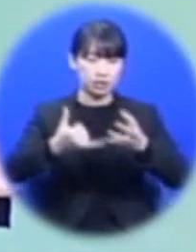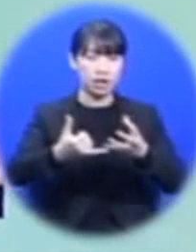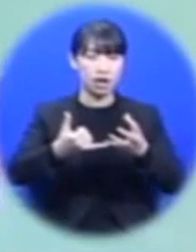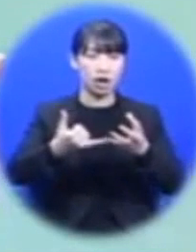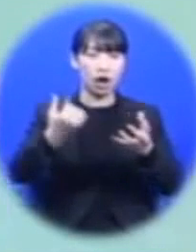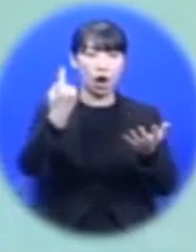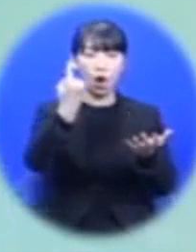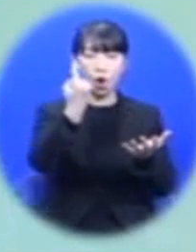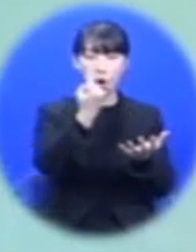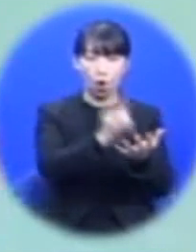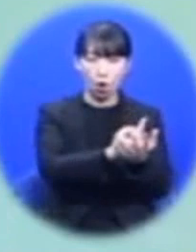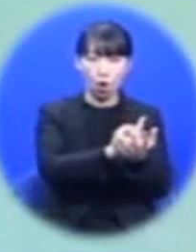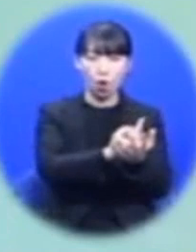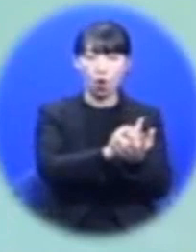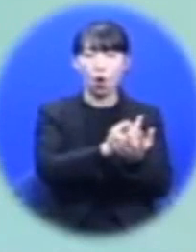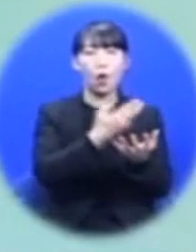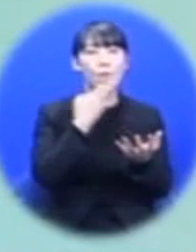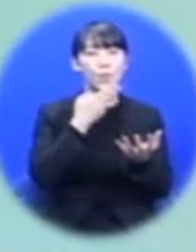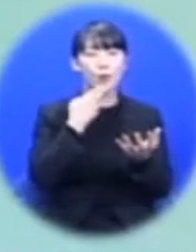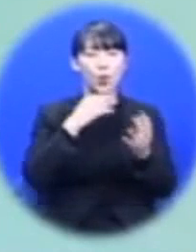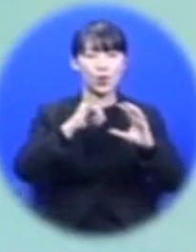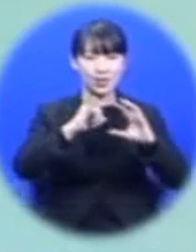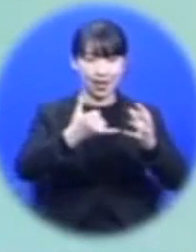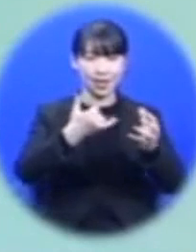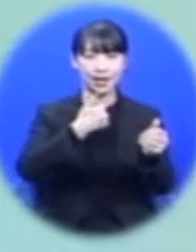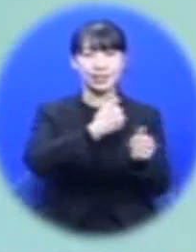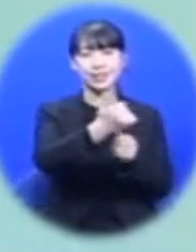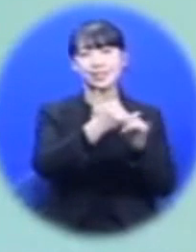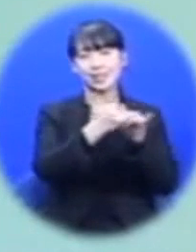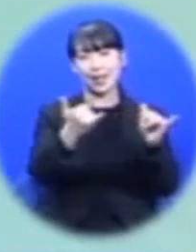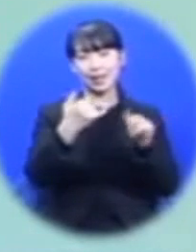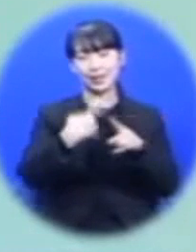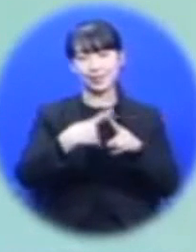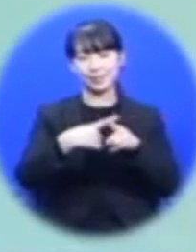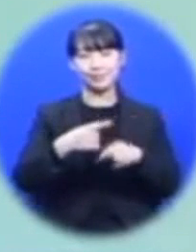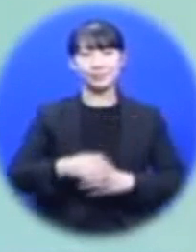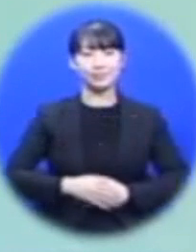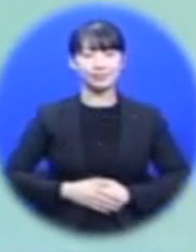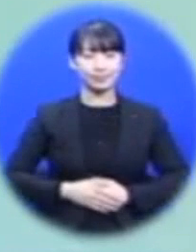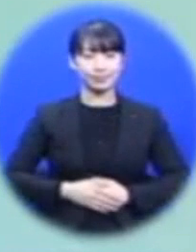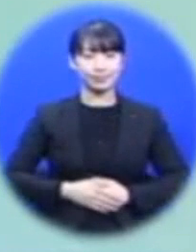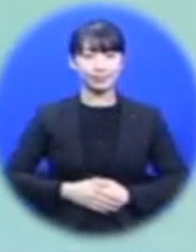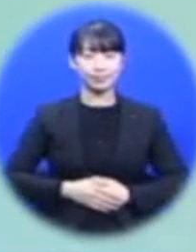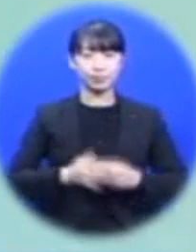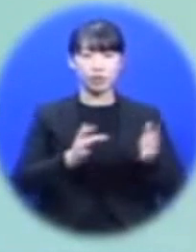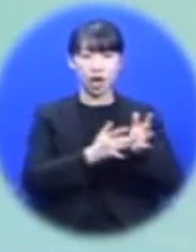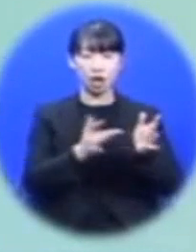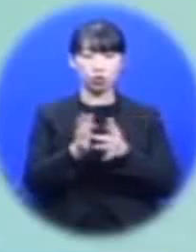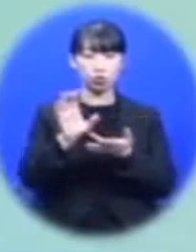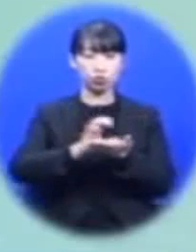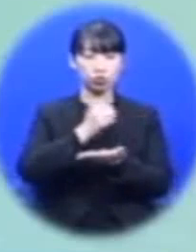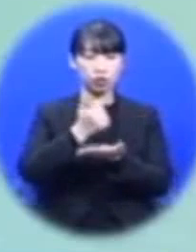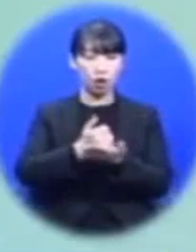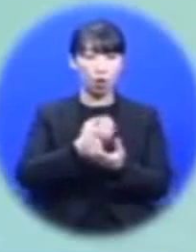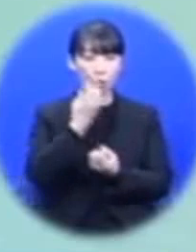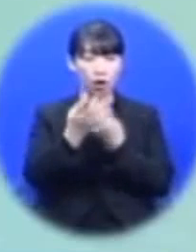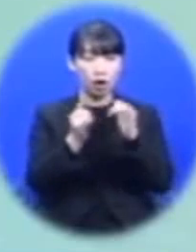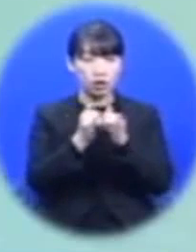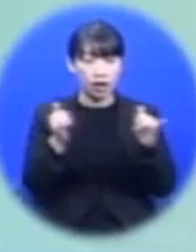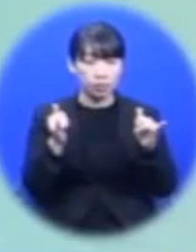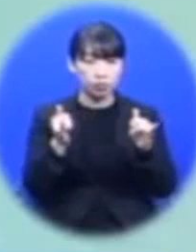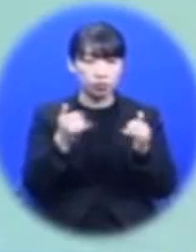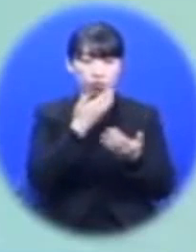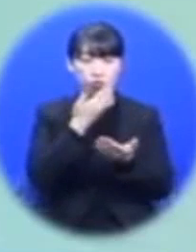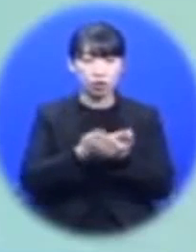사람이고 세상을이기는 사람입니다이 예수를 그리스도라고 고백하는 것의 핵심은